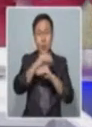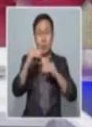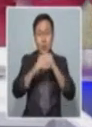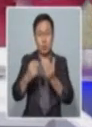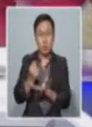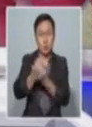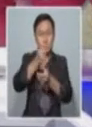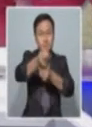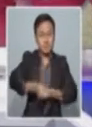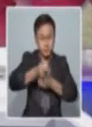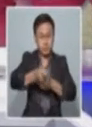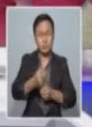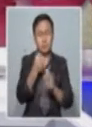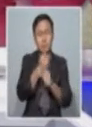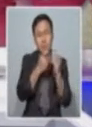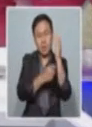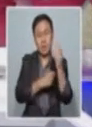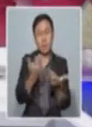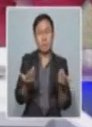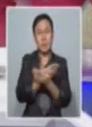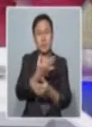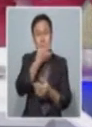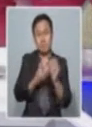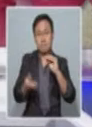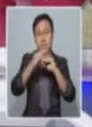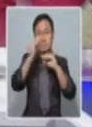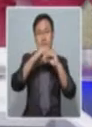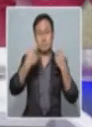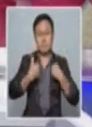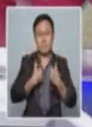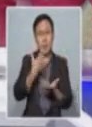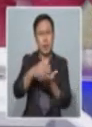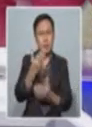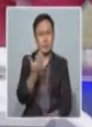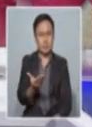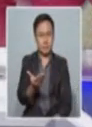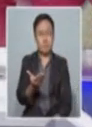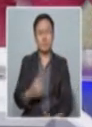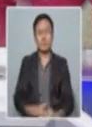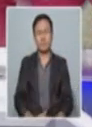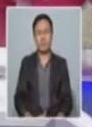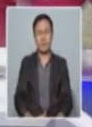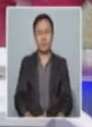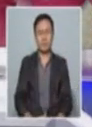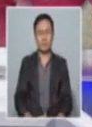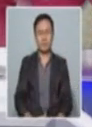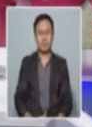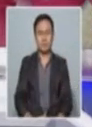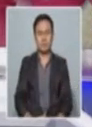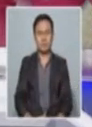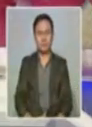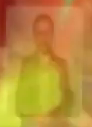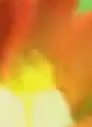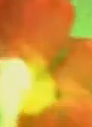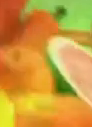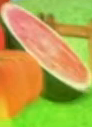กรชาวสวนยางรายย่อยเพื่อประกอบอาชีพเสริมนะครับจะเป็นเรื่องอะไรไปติดตามในเคียงคู่รู้ค่ากับธกส.ครับ